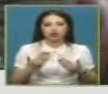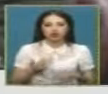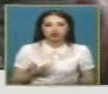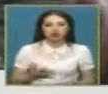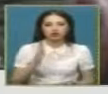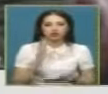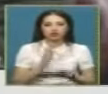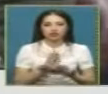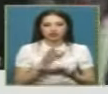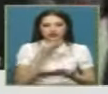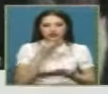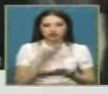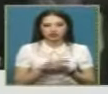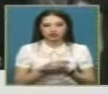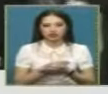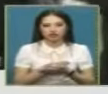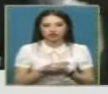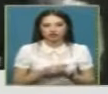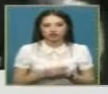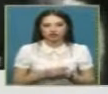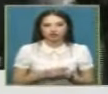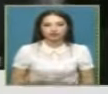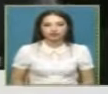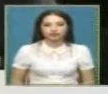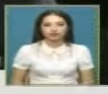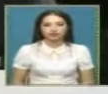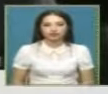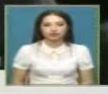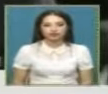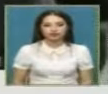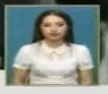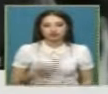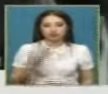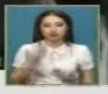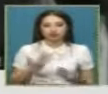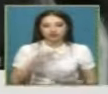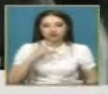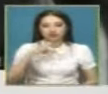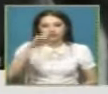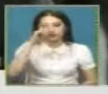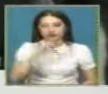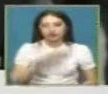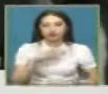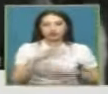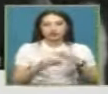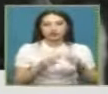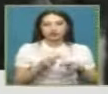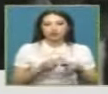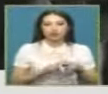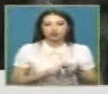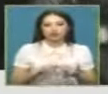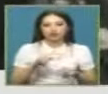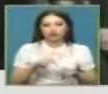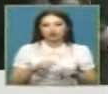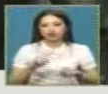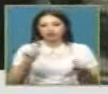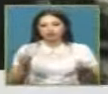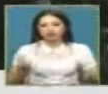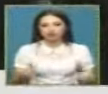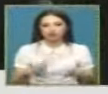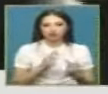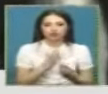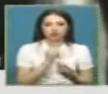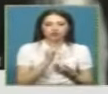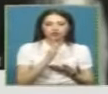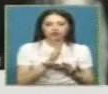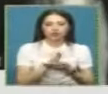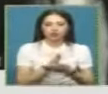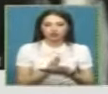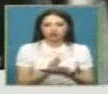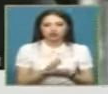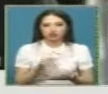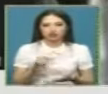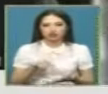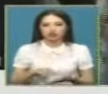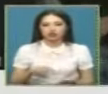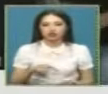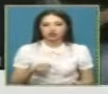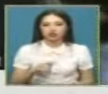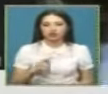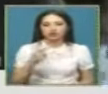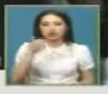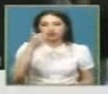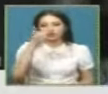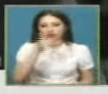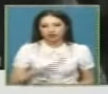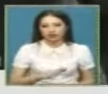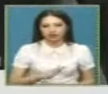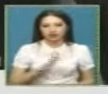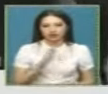келді. Қазір Қазақстан әлемде ең жедел дамытқан елдердің ішінде 11-ші орында